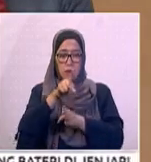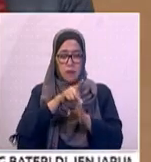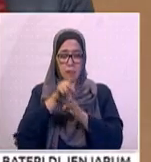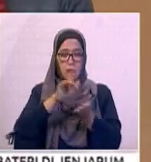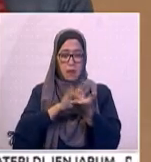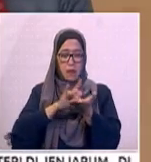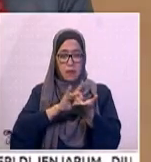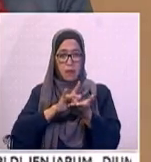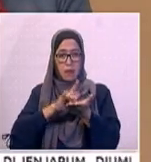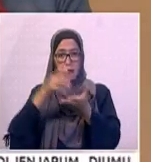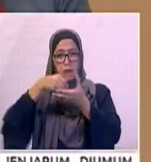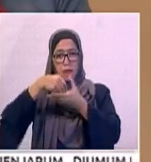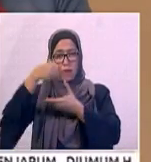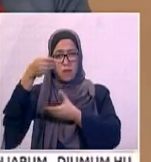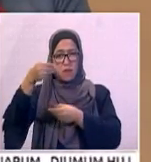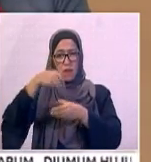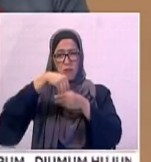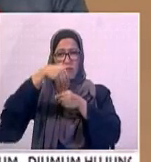sana